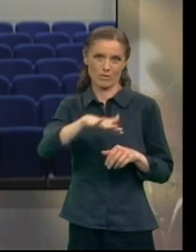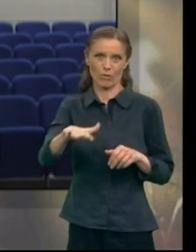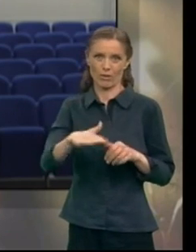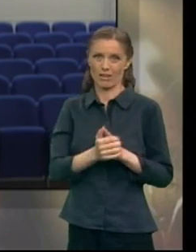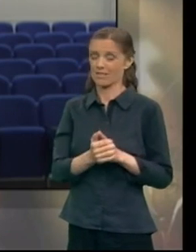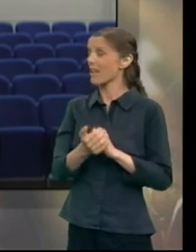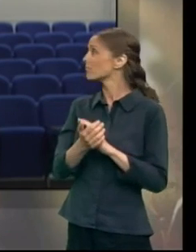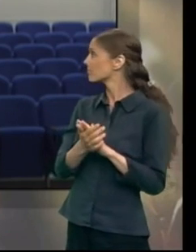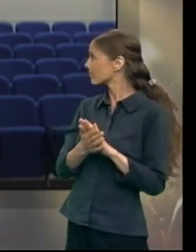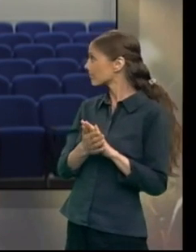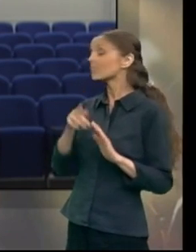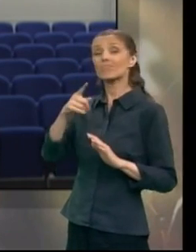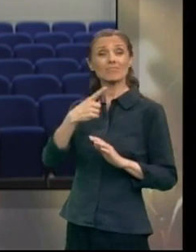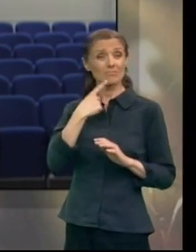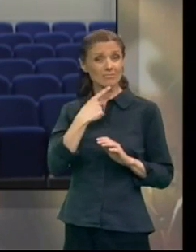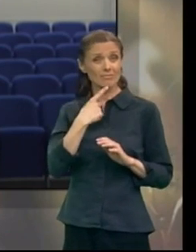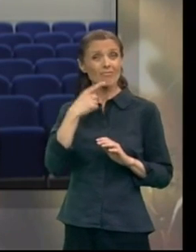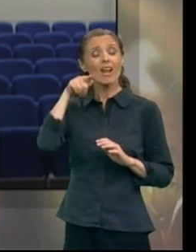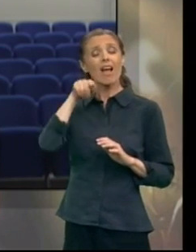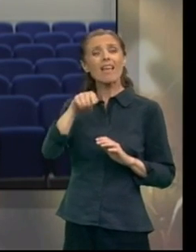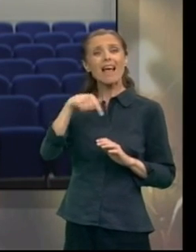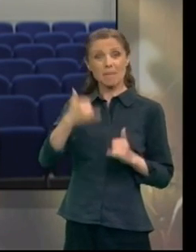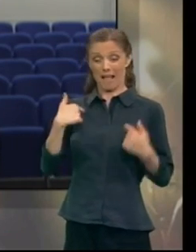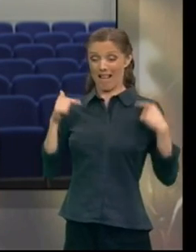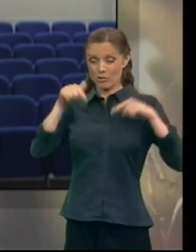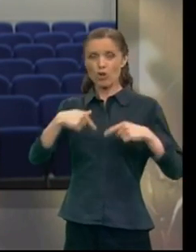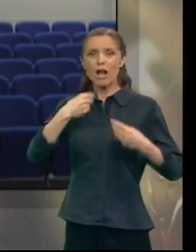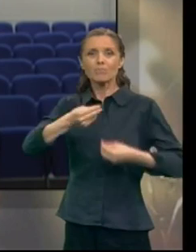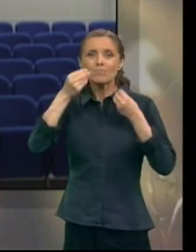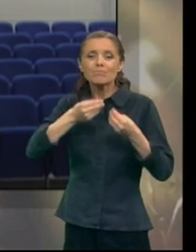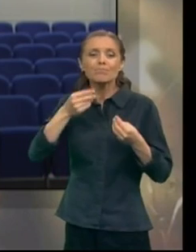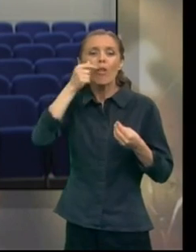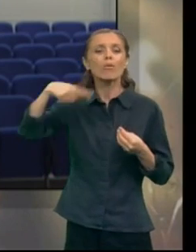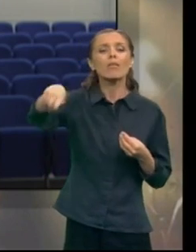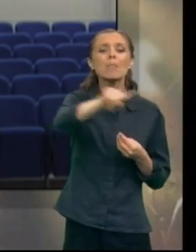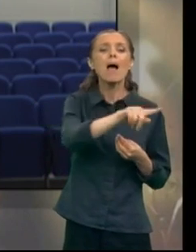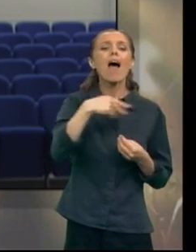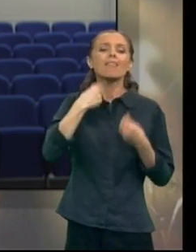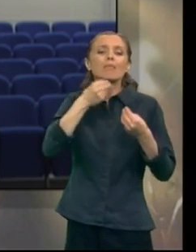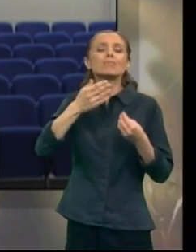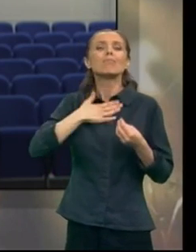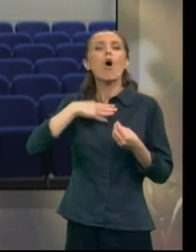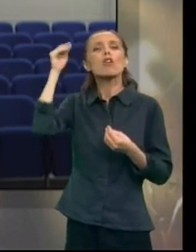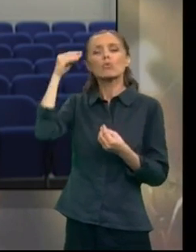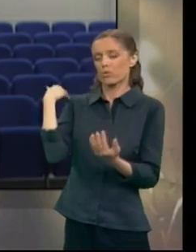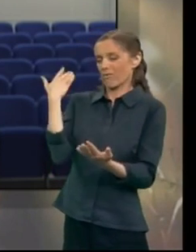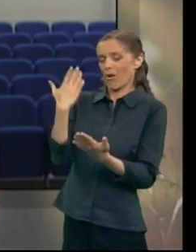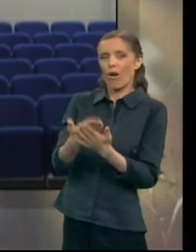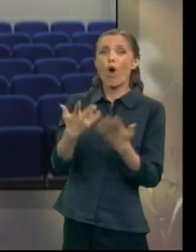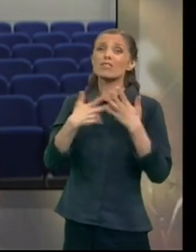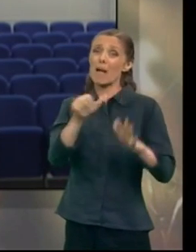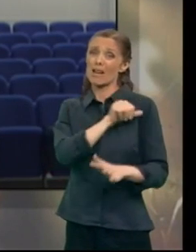ime svoje porodice iznesem naše iskustvo 18-godišnje koje imamo u borbi sa